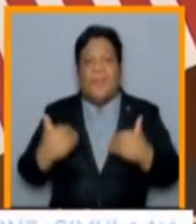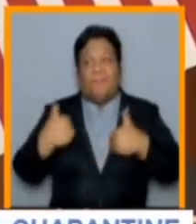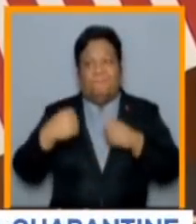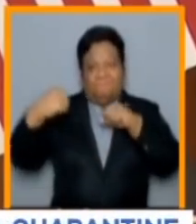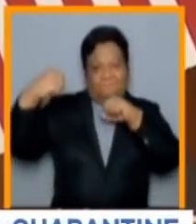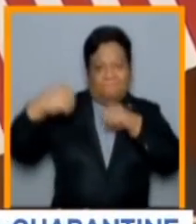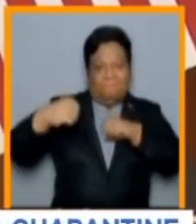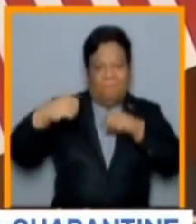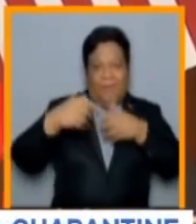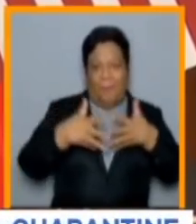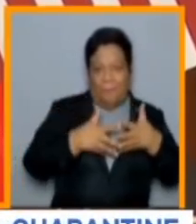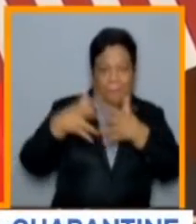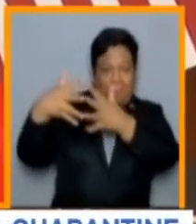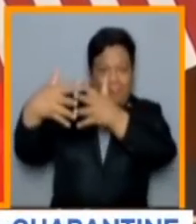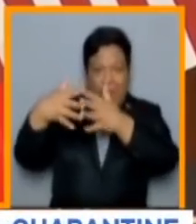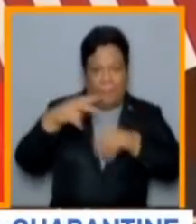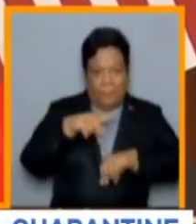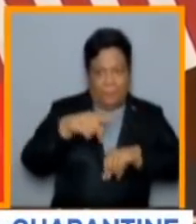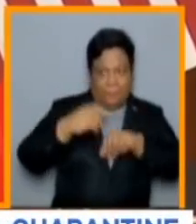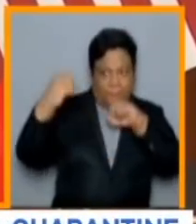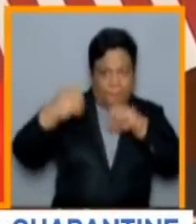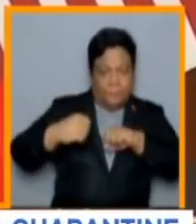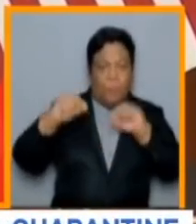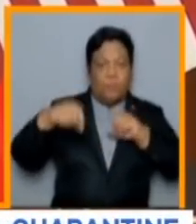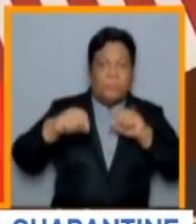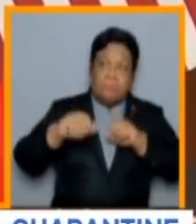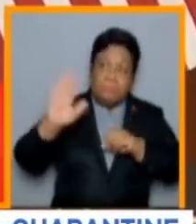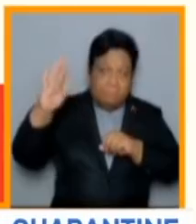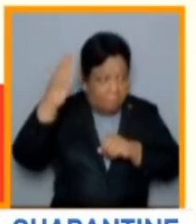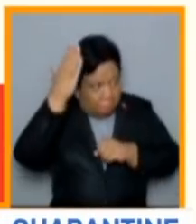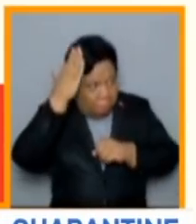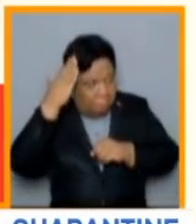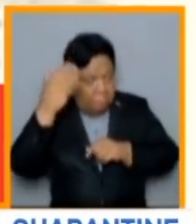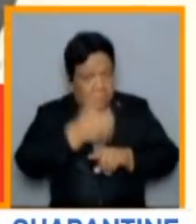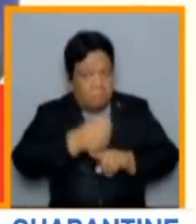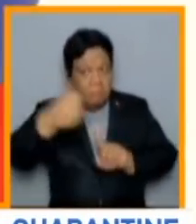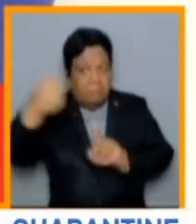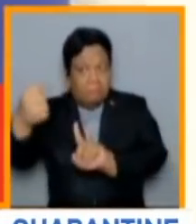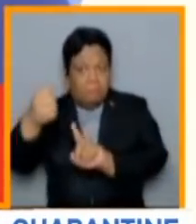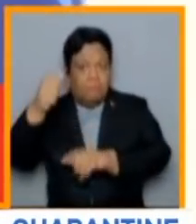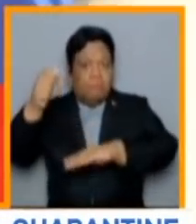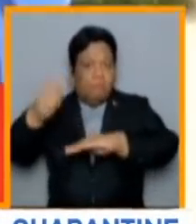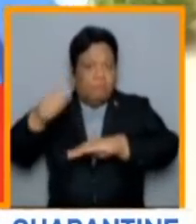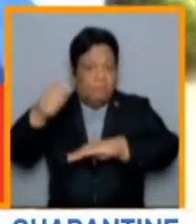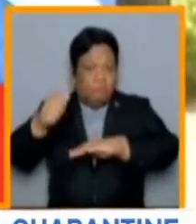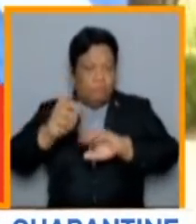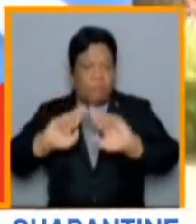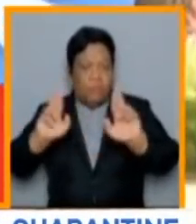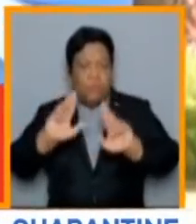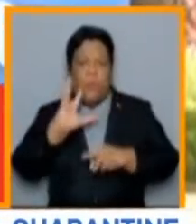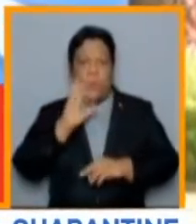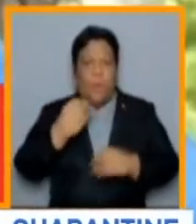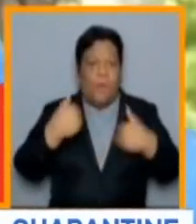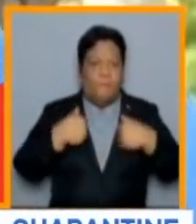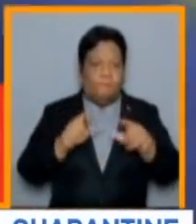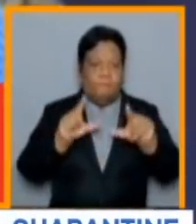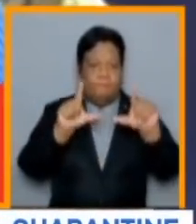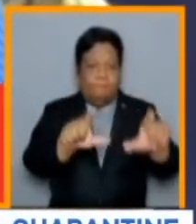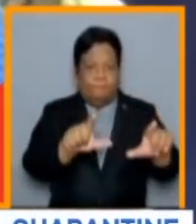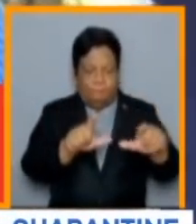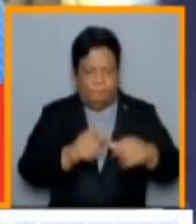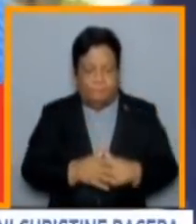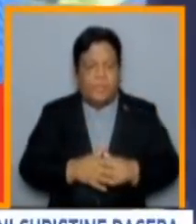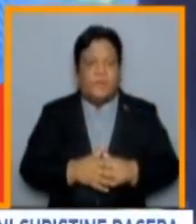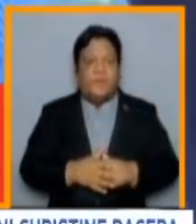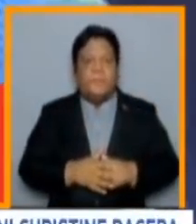ang dalawang bansa sa isa't isa na i-extradite para malitis ang sinumang may hinaharap na kaso. Ang extradition request